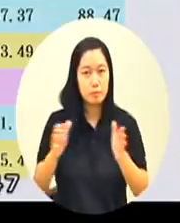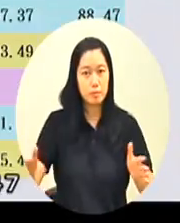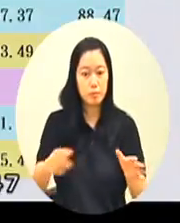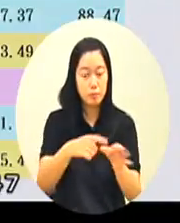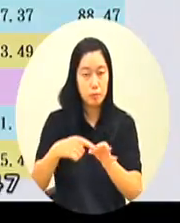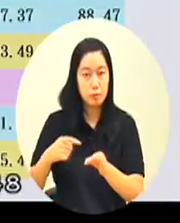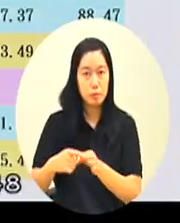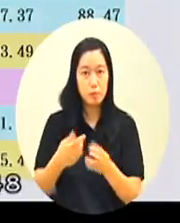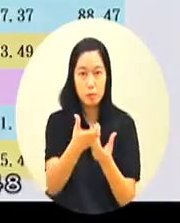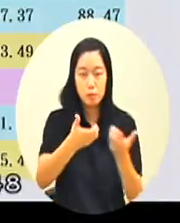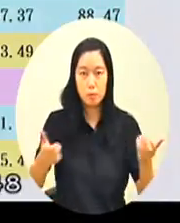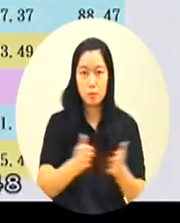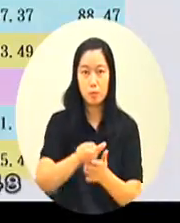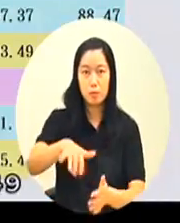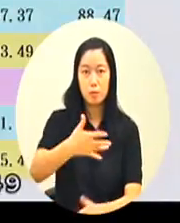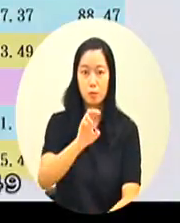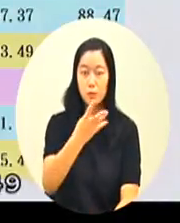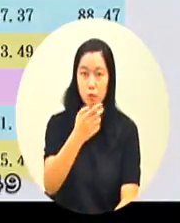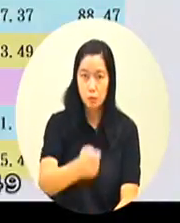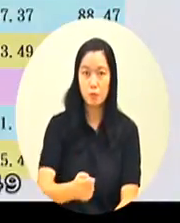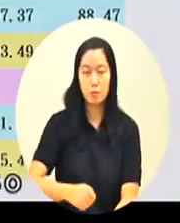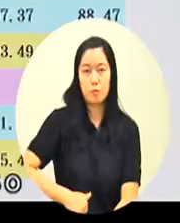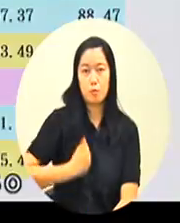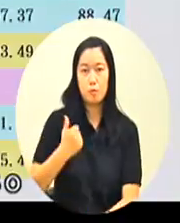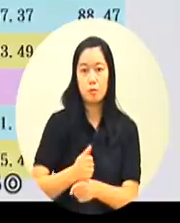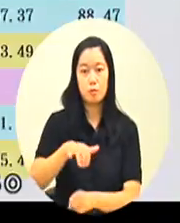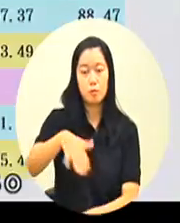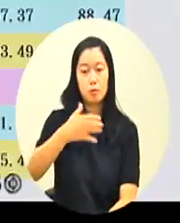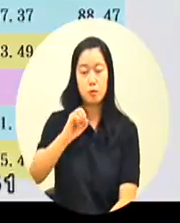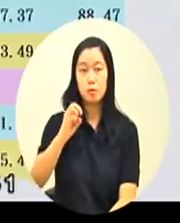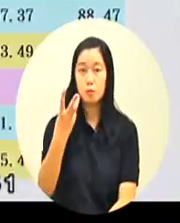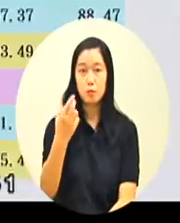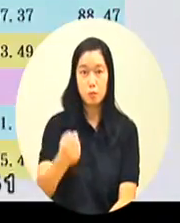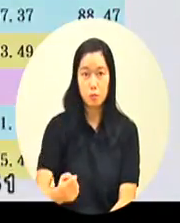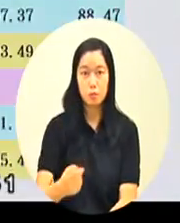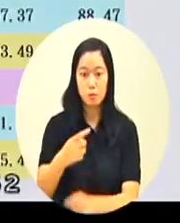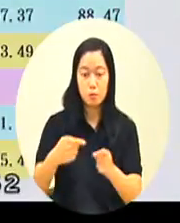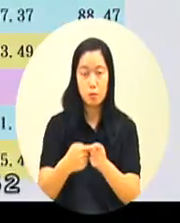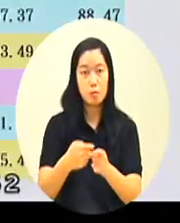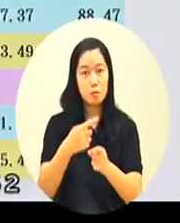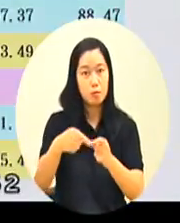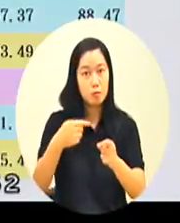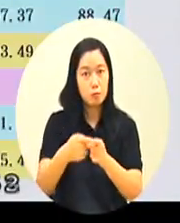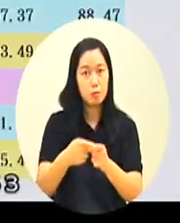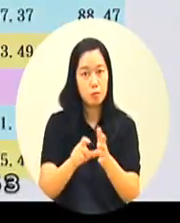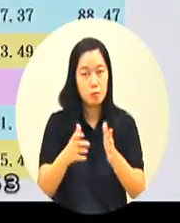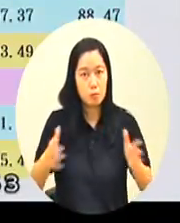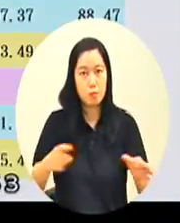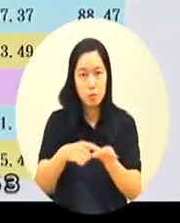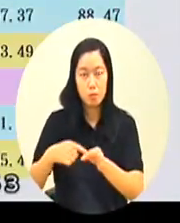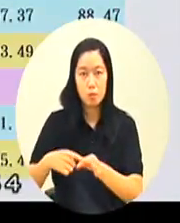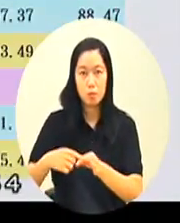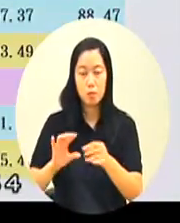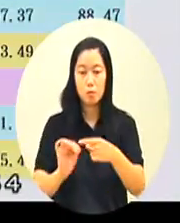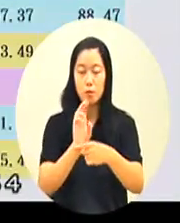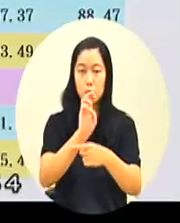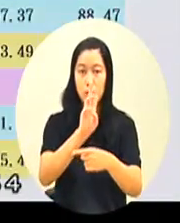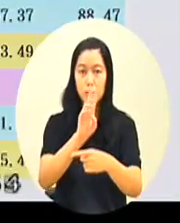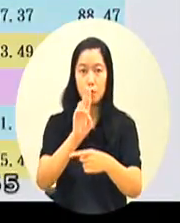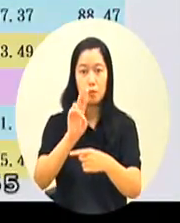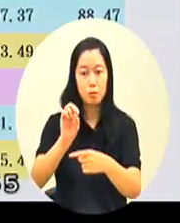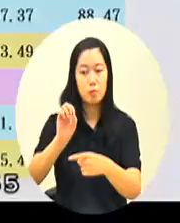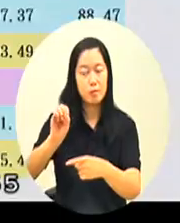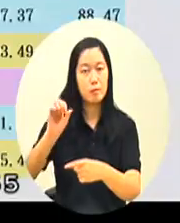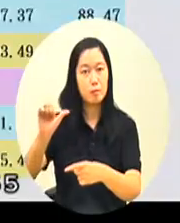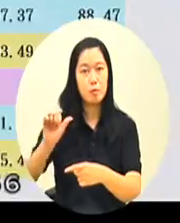是547亿，执行数是503亿，那税入的执行率是92.05%。那税